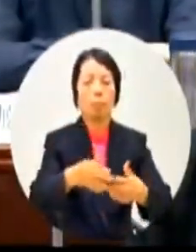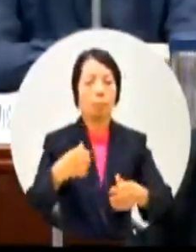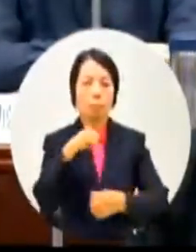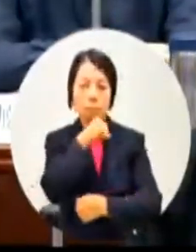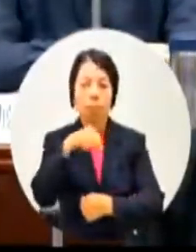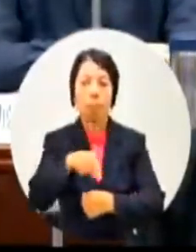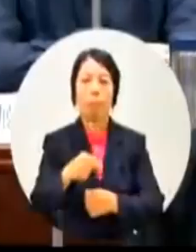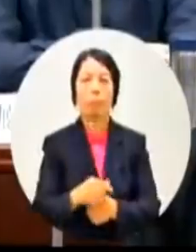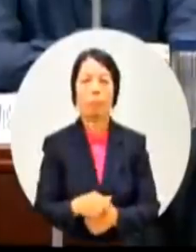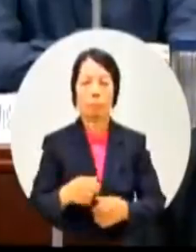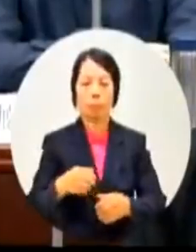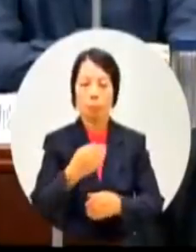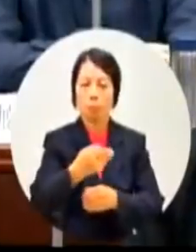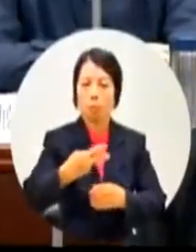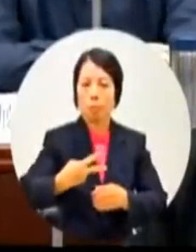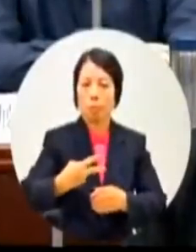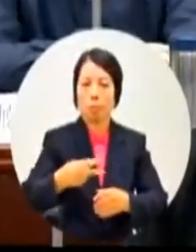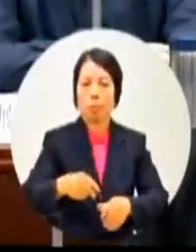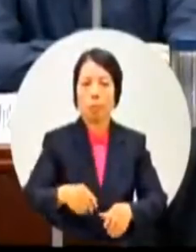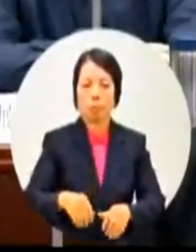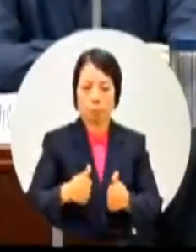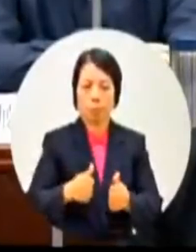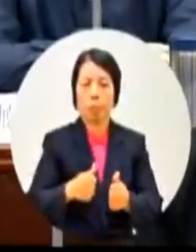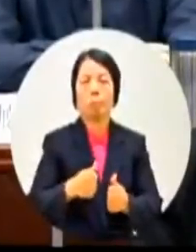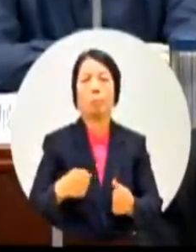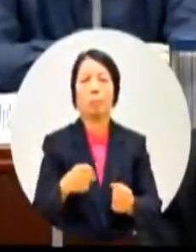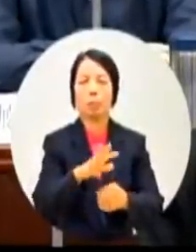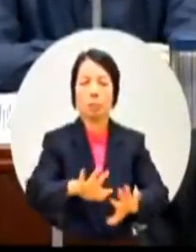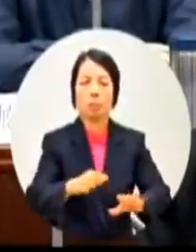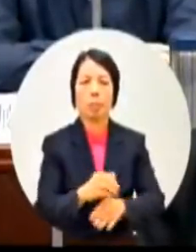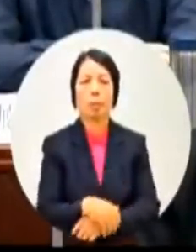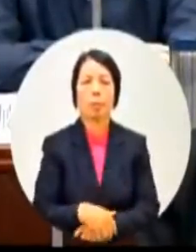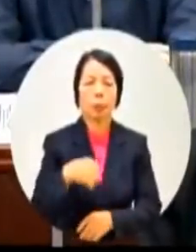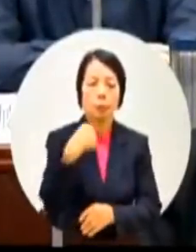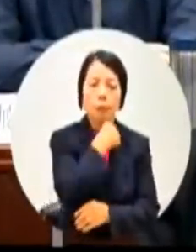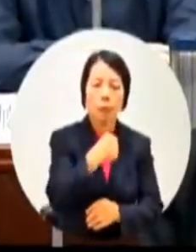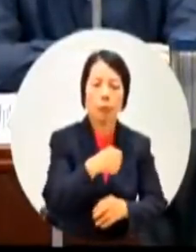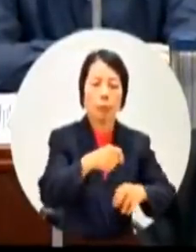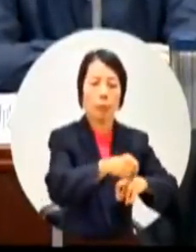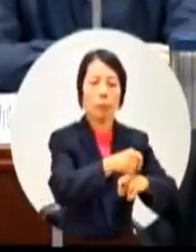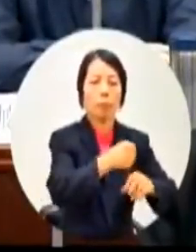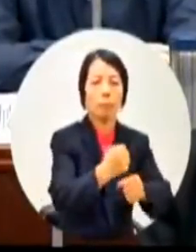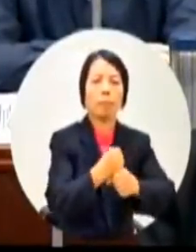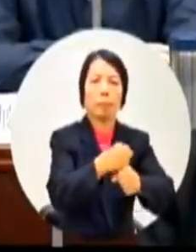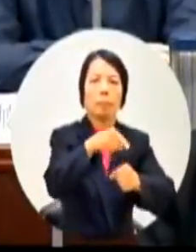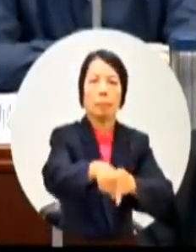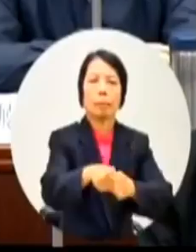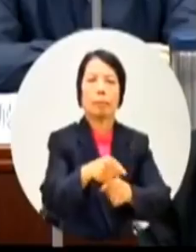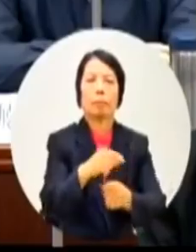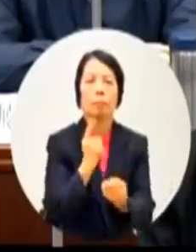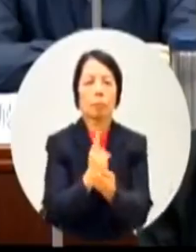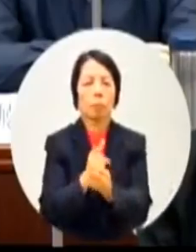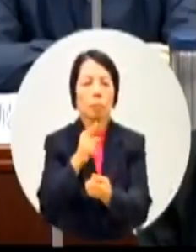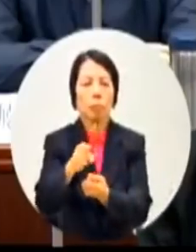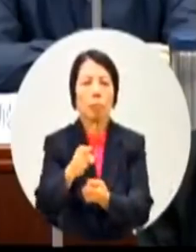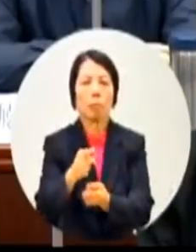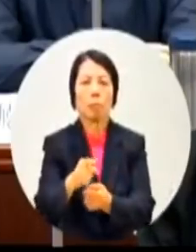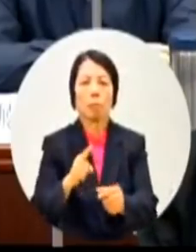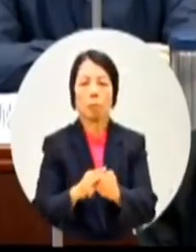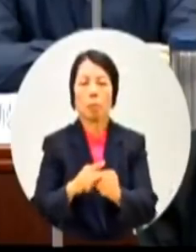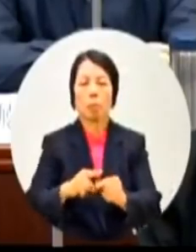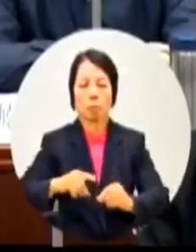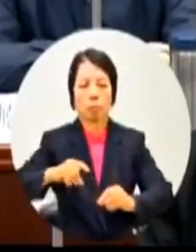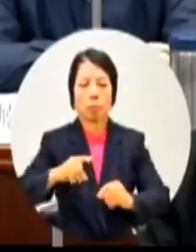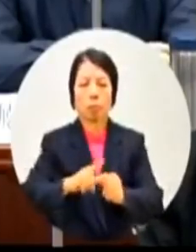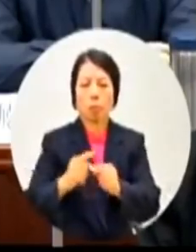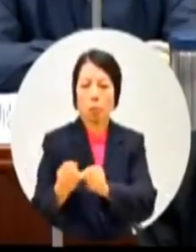下，我们台澎金马在中华民国这样的一个状态之下、体制之下，维持一个稳定的交流